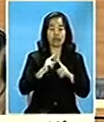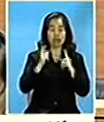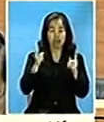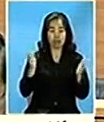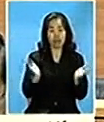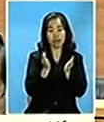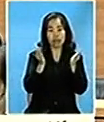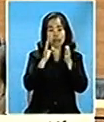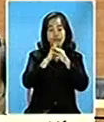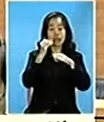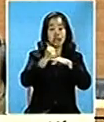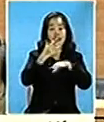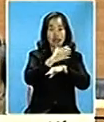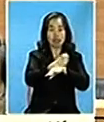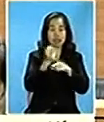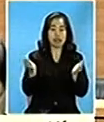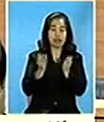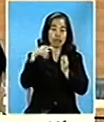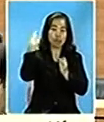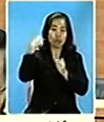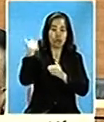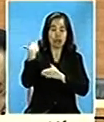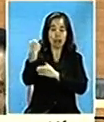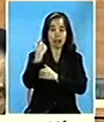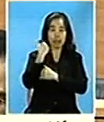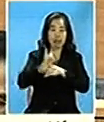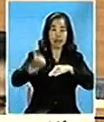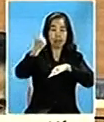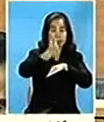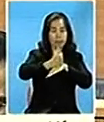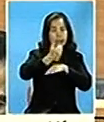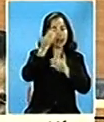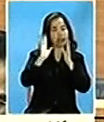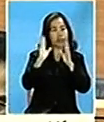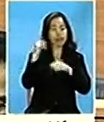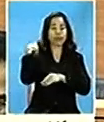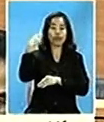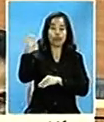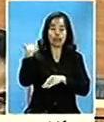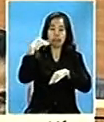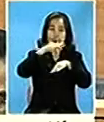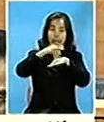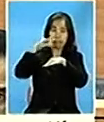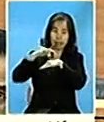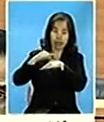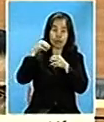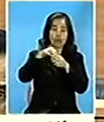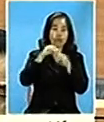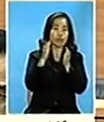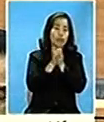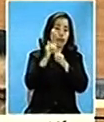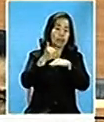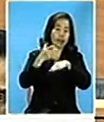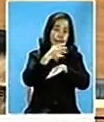ในเรื่องการเมืองก็สนับสนุนให้ผู้หญิงเนี่ยได้มีอำนาจได้มีไม่ใช่อำนาจค่ะให้มีตำแหน่งหน้าที่ในวง